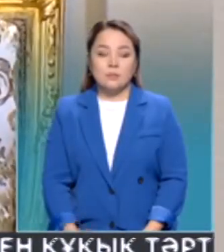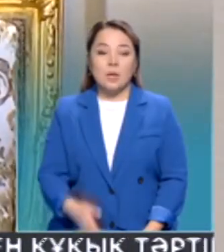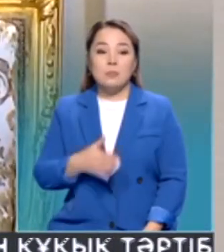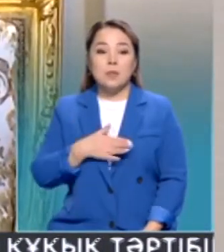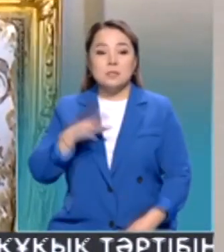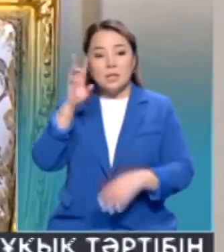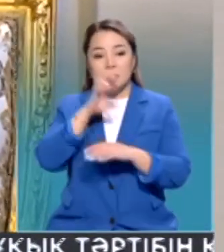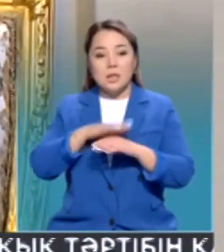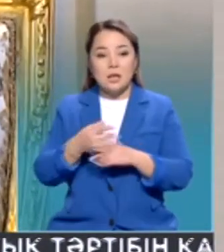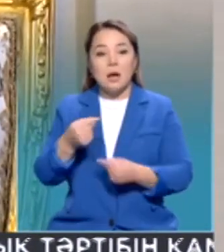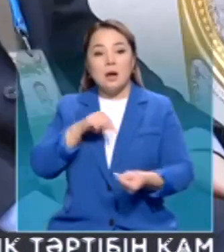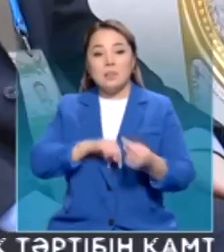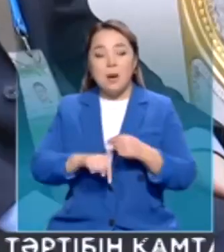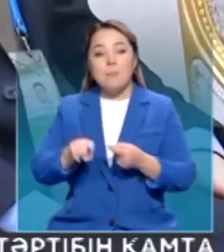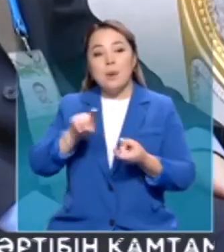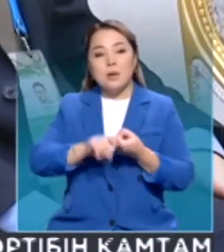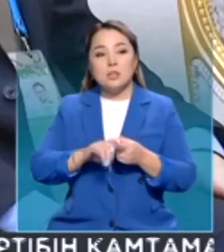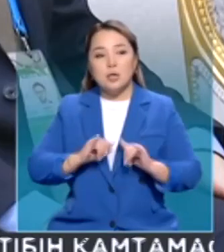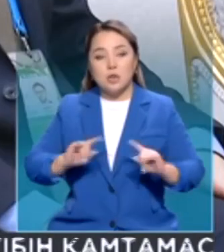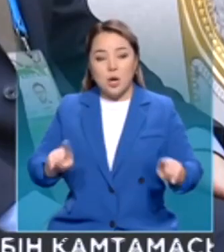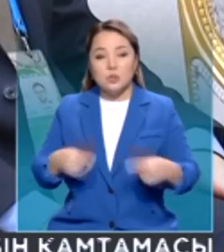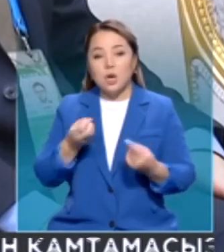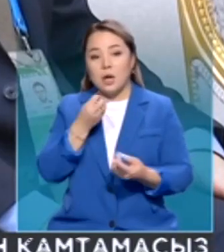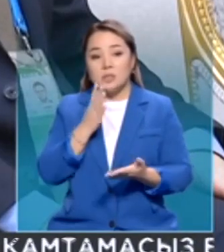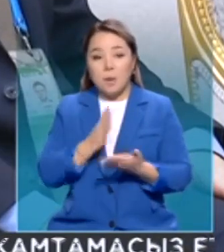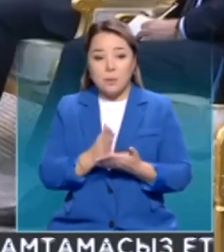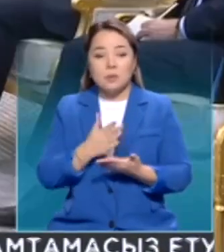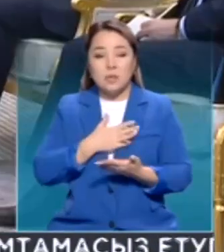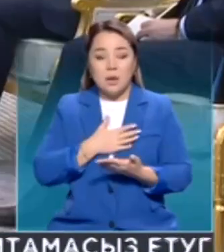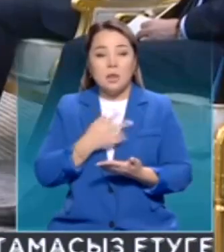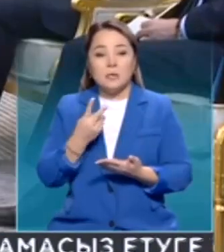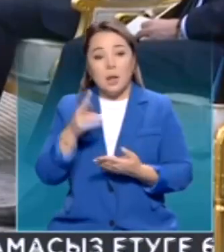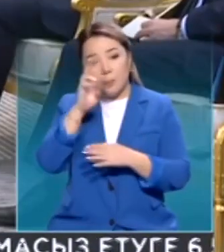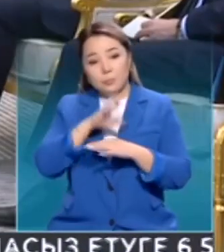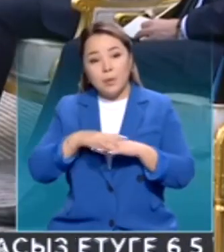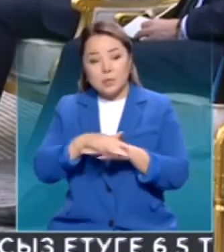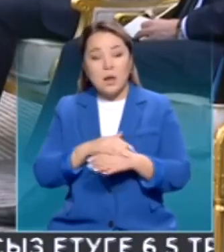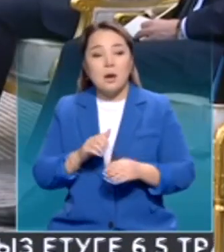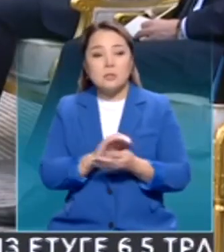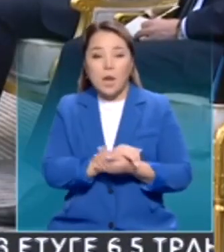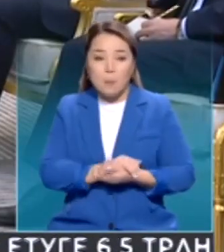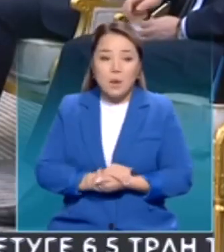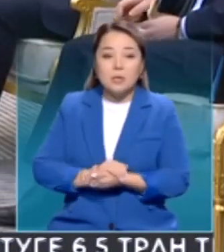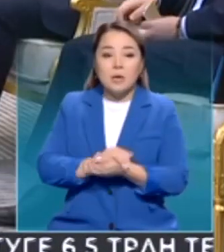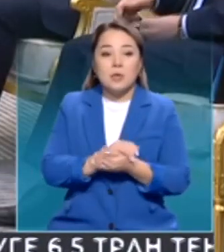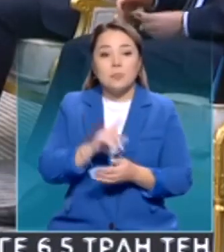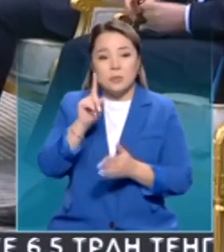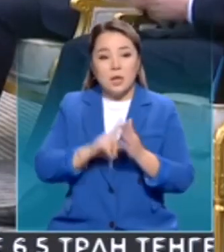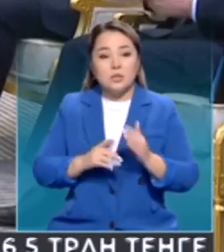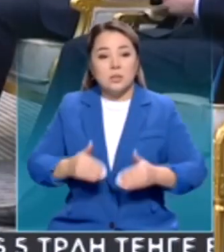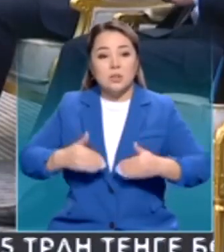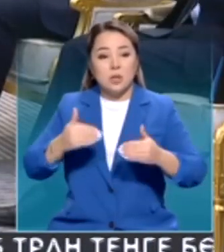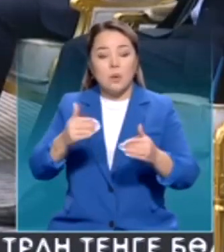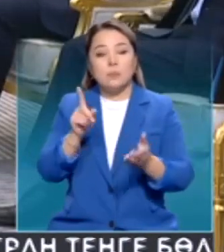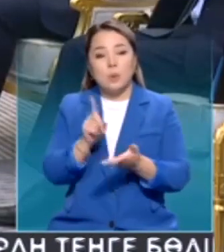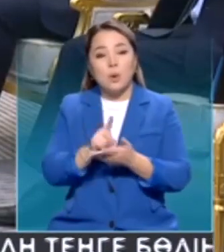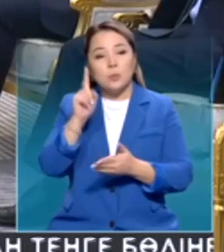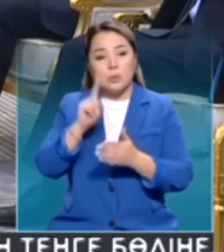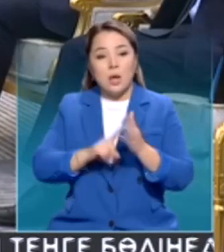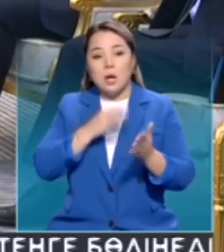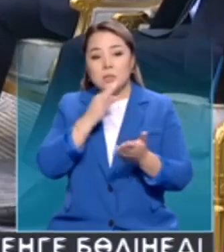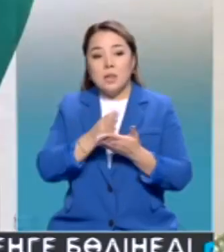Біздің елдер арасындағы байланыс жақсы дамып келе жатыр. Әйтсе де, біз екі мемлекеттің ынтымақтастығына тың серпін беруіміз керек деп